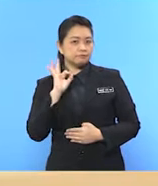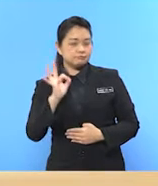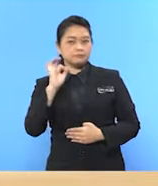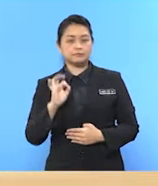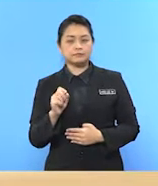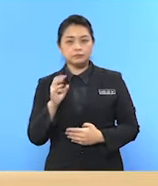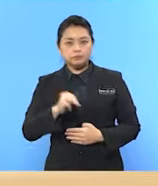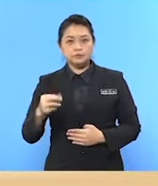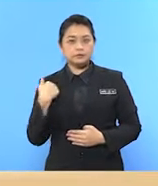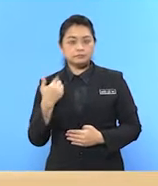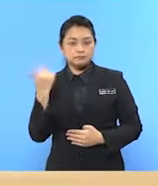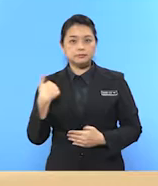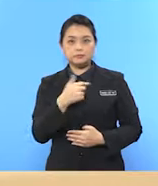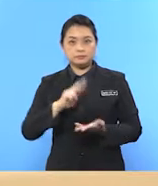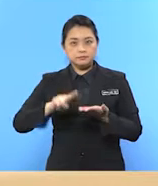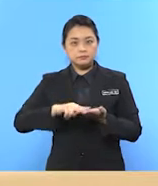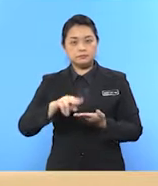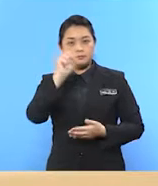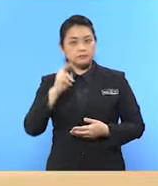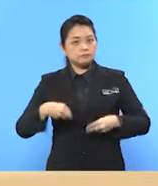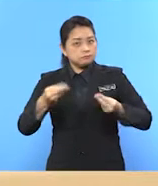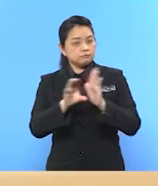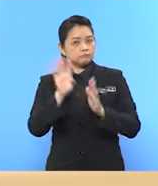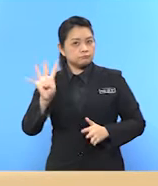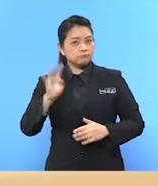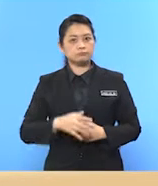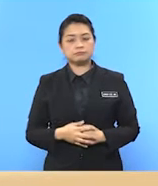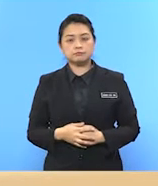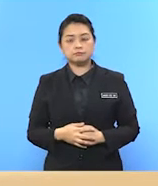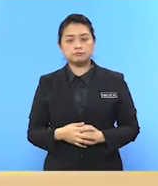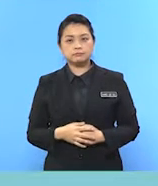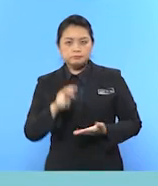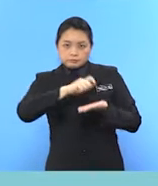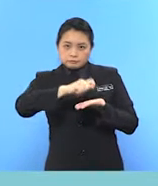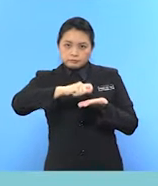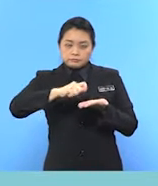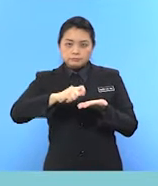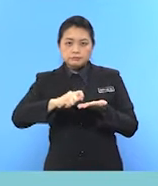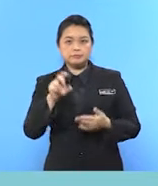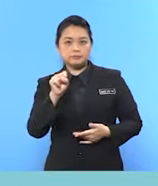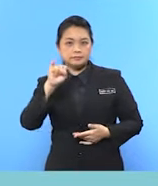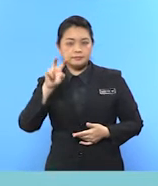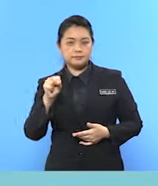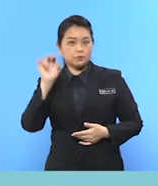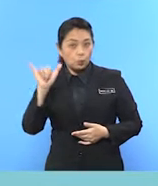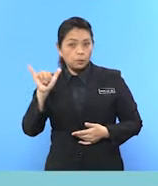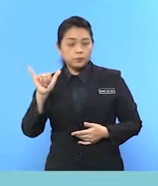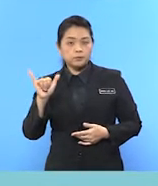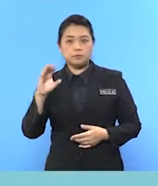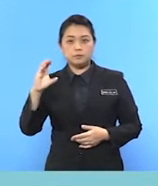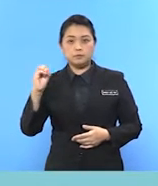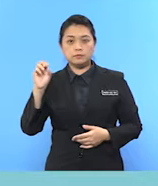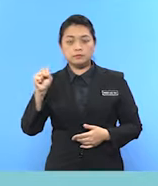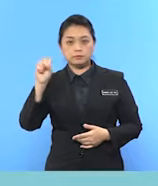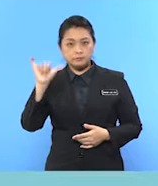Okey, murid-murid, mari kita baca soalan bagi contoh 4. Nyatakan sin Y,